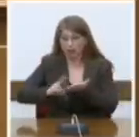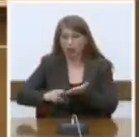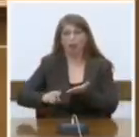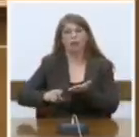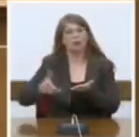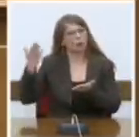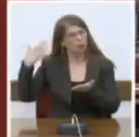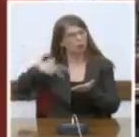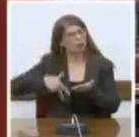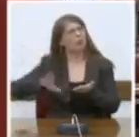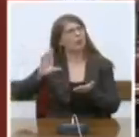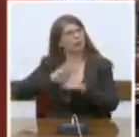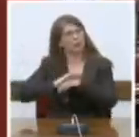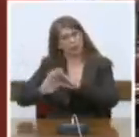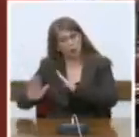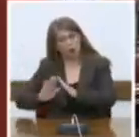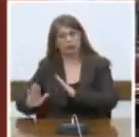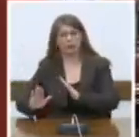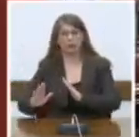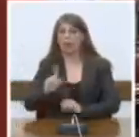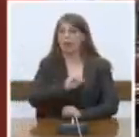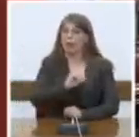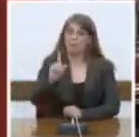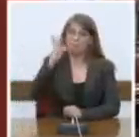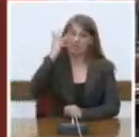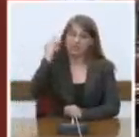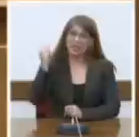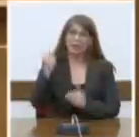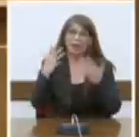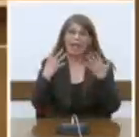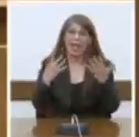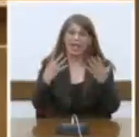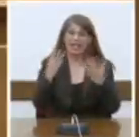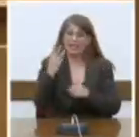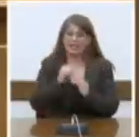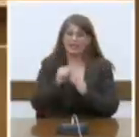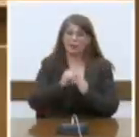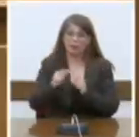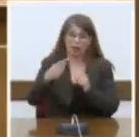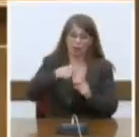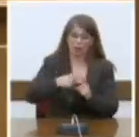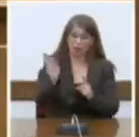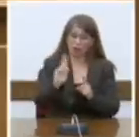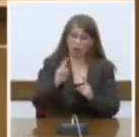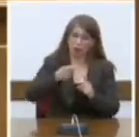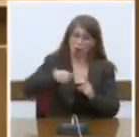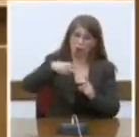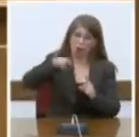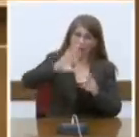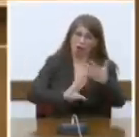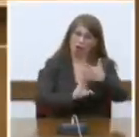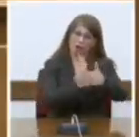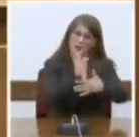κυβερνήσεις. Και να μην ξεχνάμε τα 9 τρίμηνα θετικών ρυθμών ανάπτυξης, συνεχόμενα